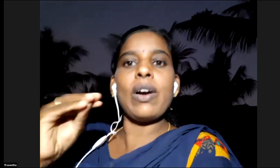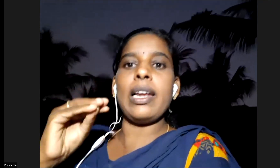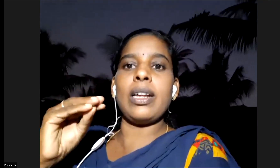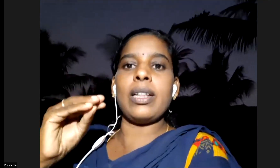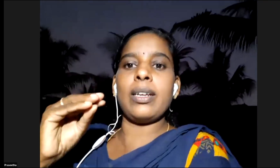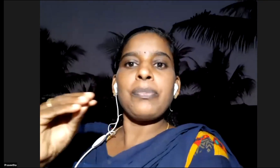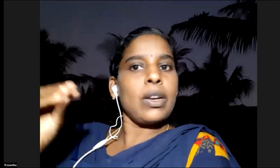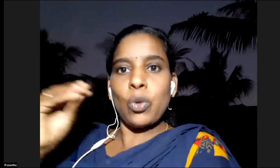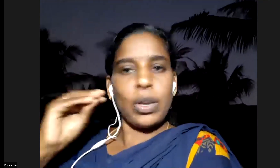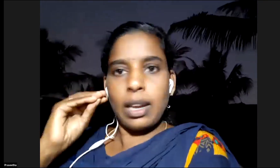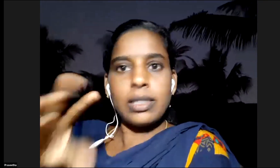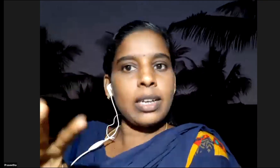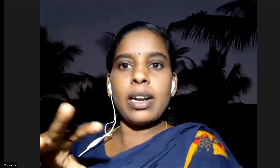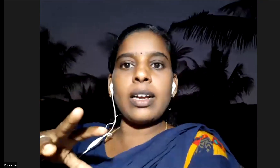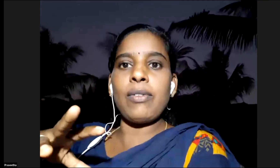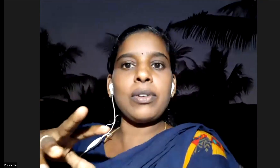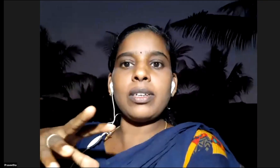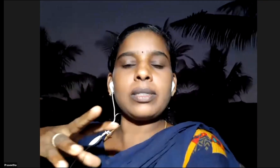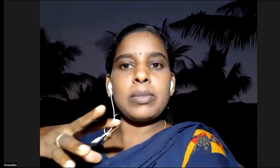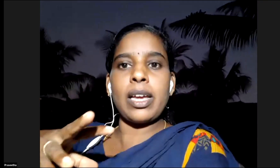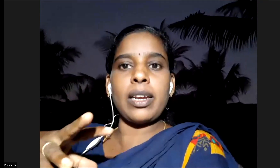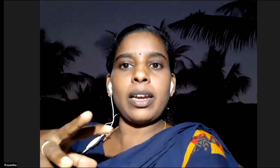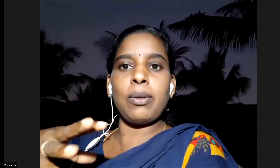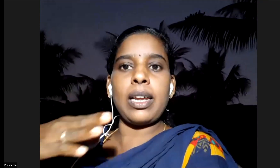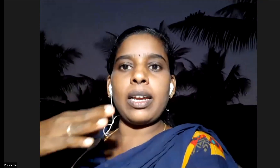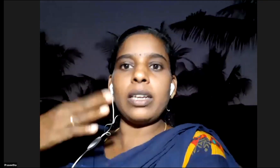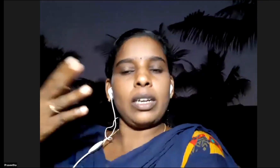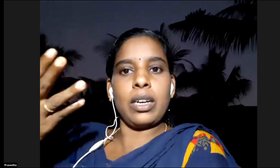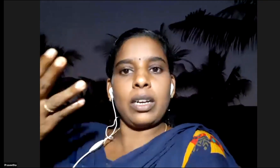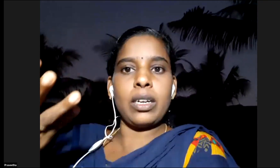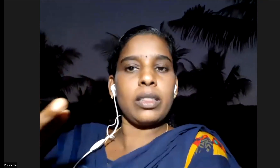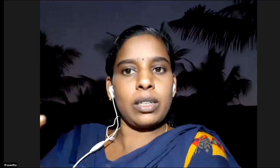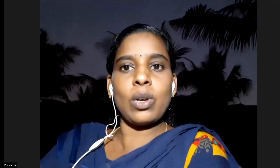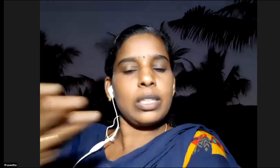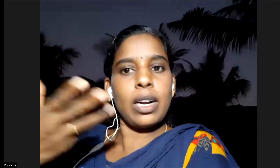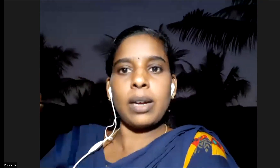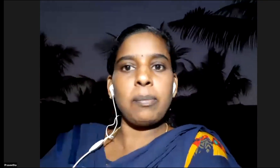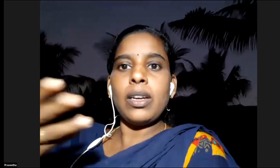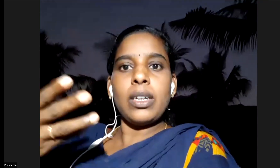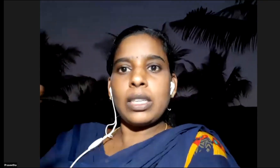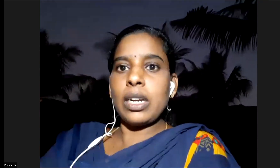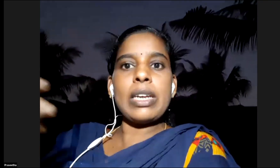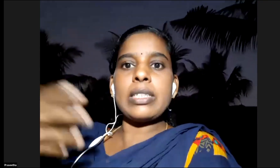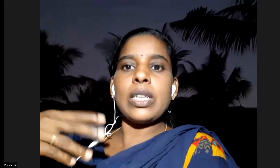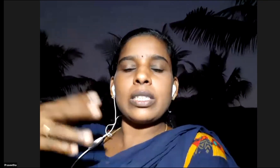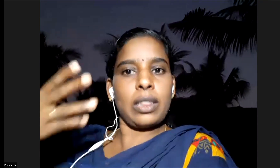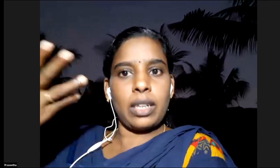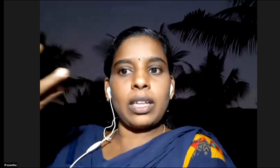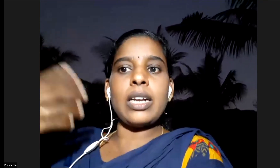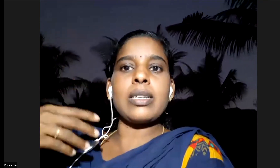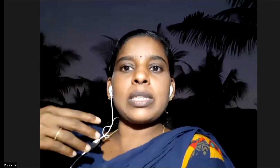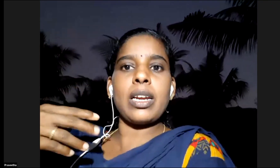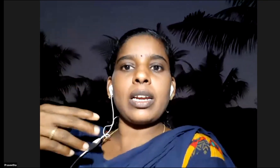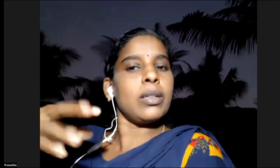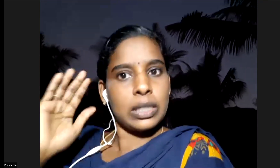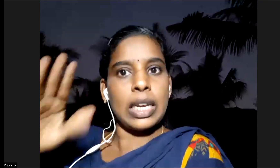ഒരു വലയാണത്. പക്ഷെ ഒരിക്കലും ഞങ്ങള് അവരോടത്ത് സംസാരിക്കാനോ അല്ലെങ്കിൽ എനിക്കൊക്കെ എത്ര സുഖം, ഞങ്ങളൊക്കെ ചെറിയ വയസ്സിലെ വ്യത്യാസം എത്ര